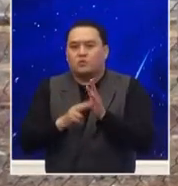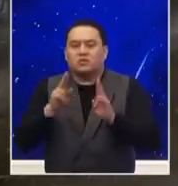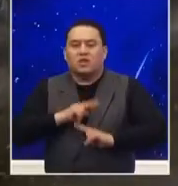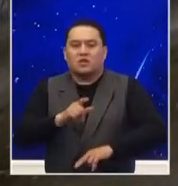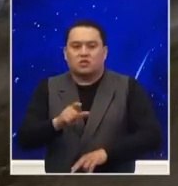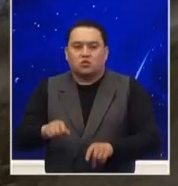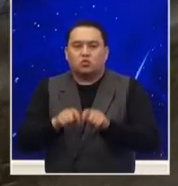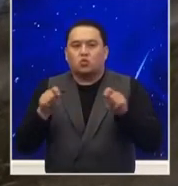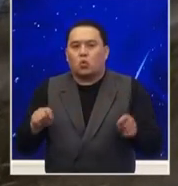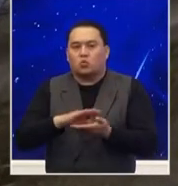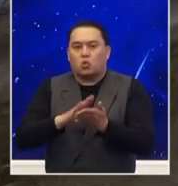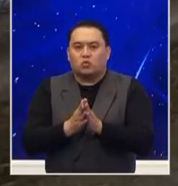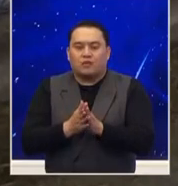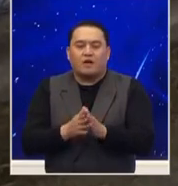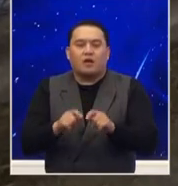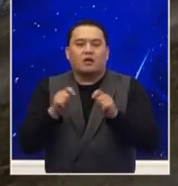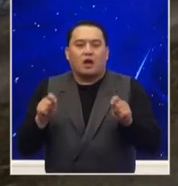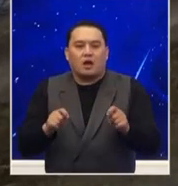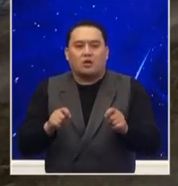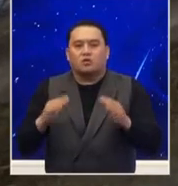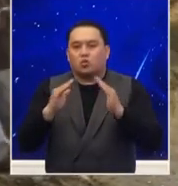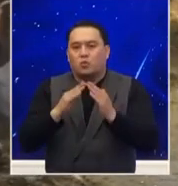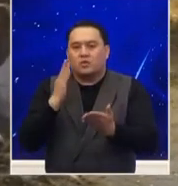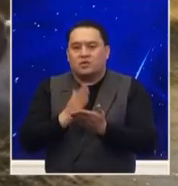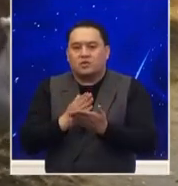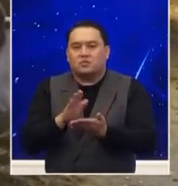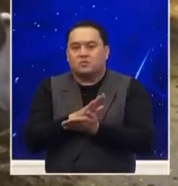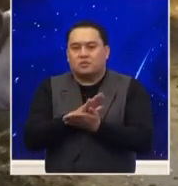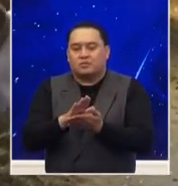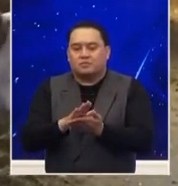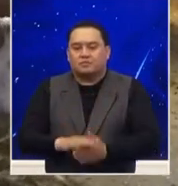сотрудников созданы необходимые условия. Предусмотрено жилье.